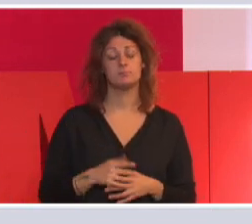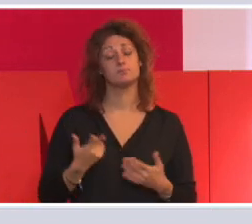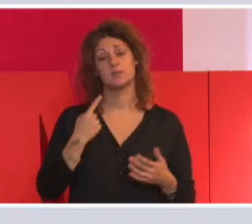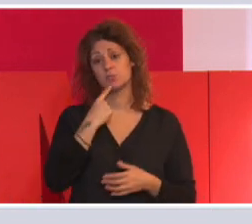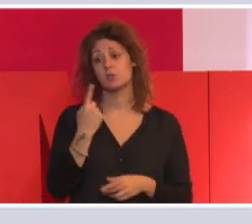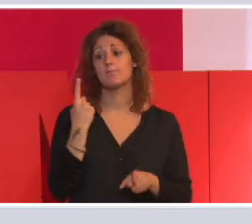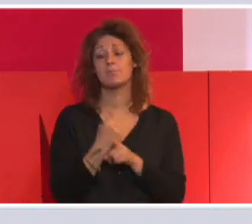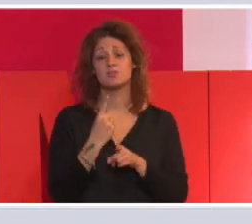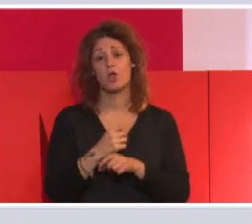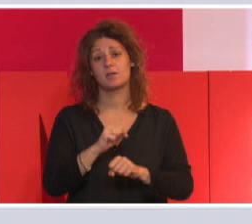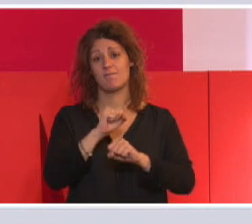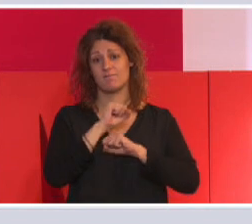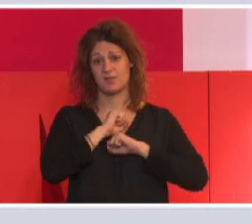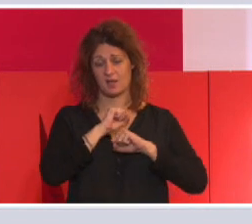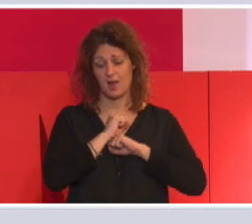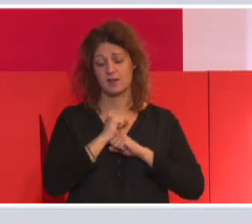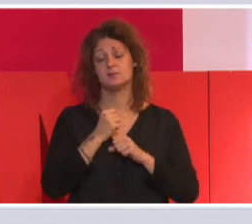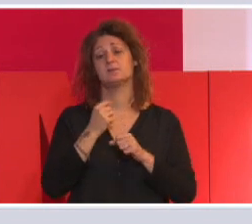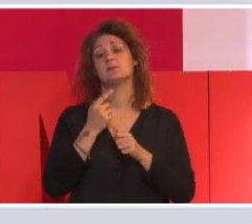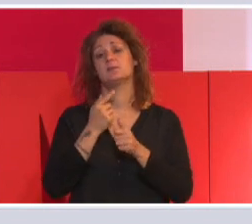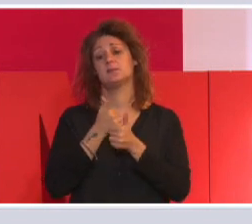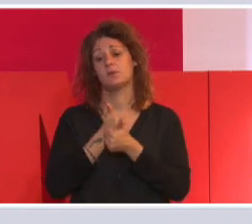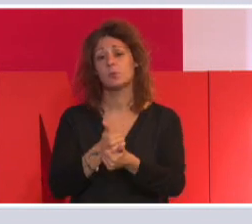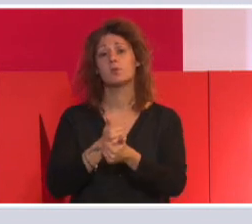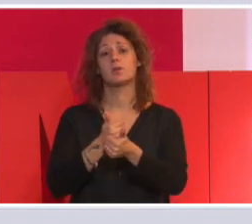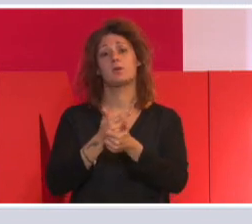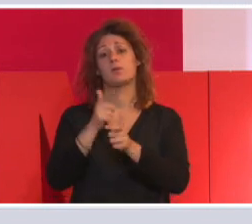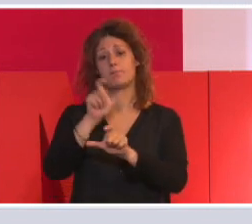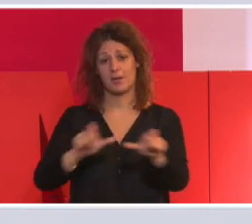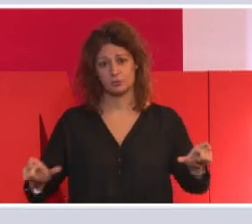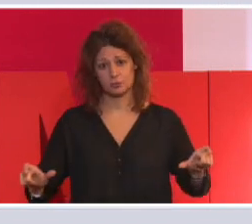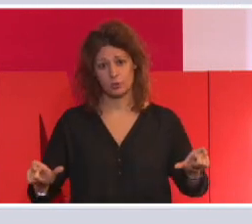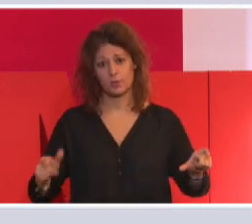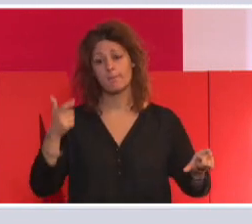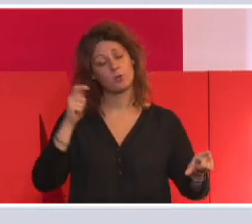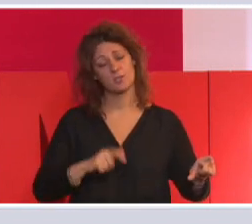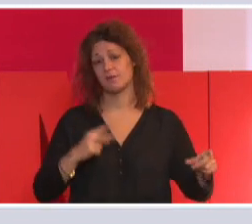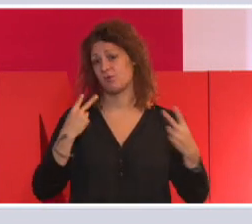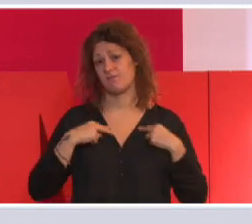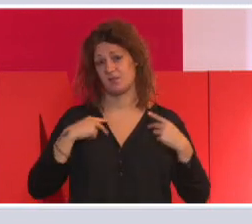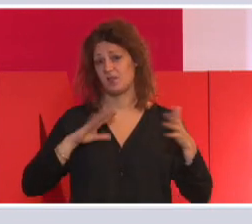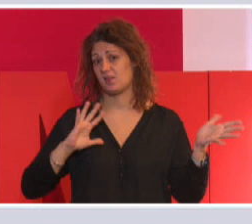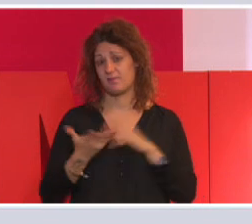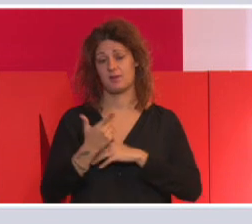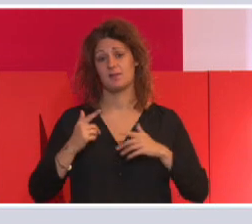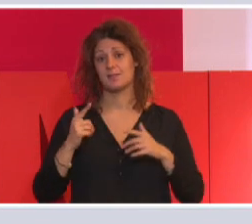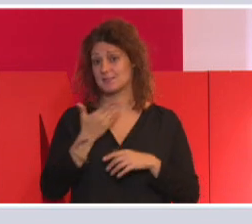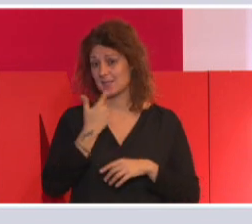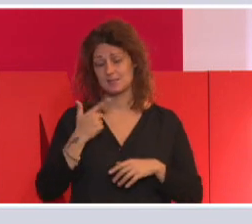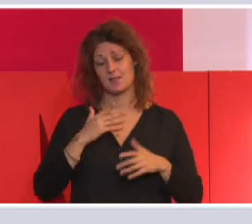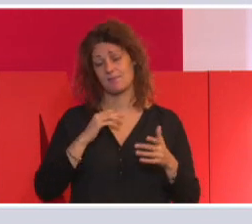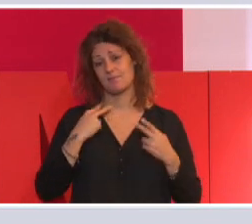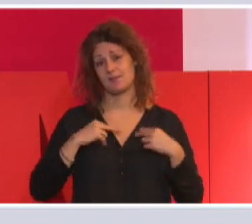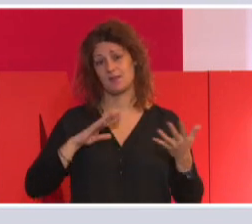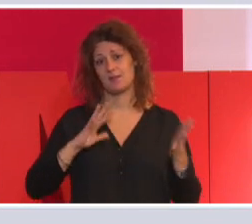la nostra neurobiologia ci ha permesso un sistema all'interno del quale noi possiamo effettivamente instaurare grazie al